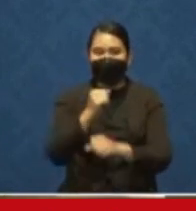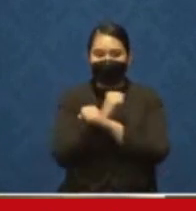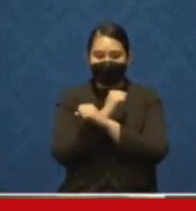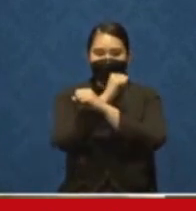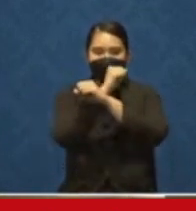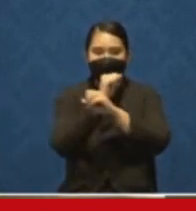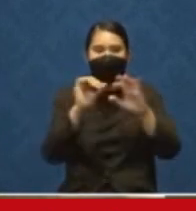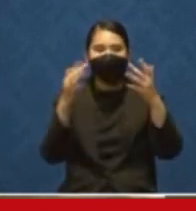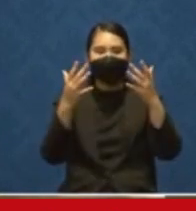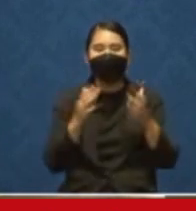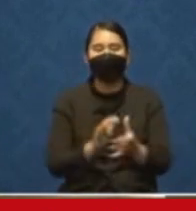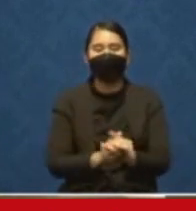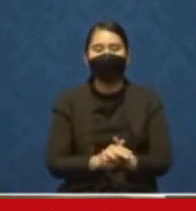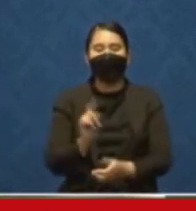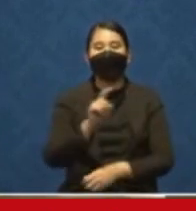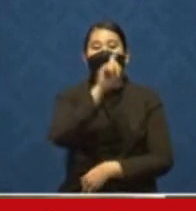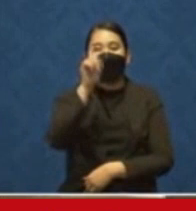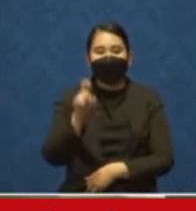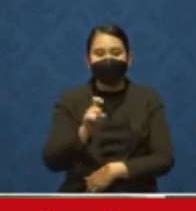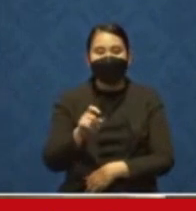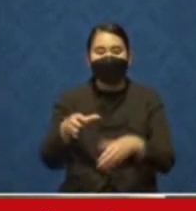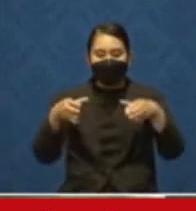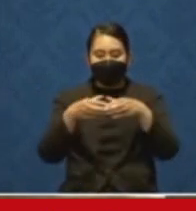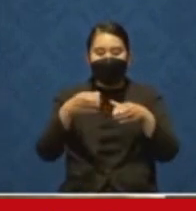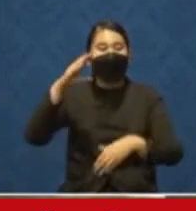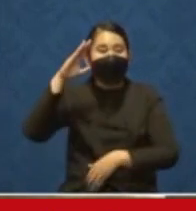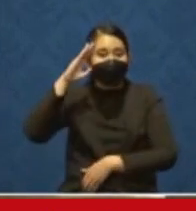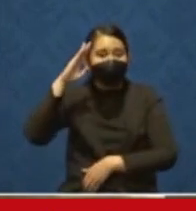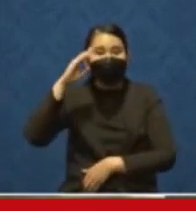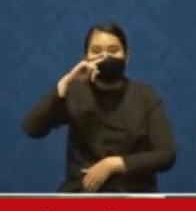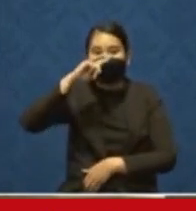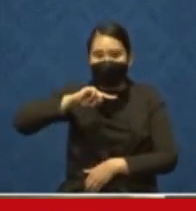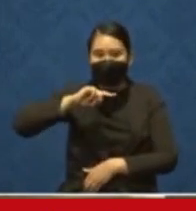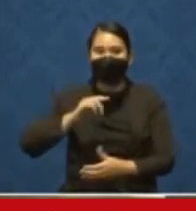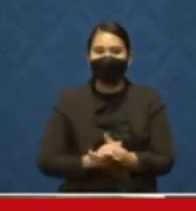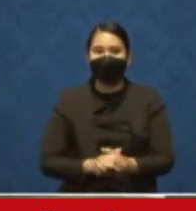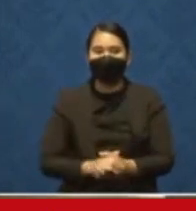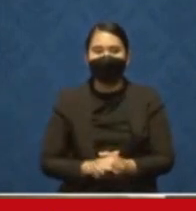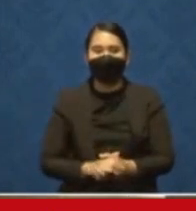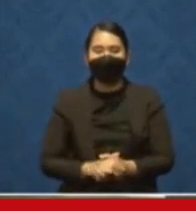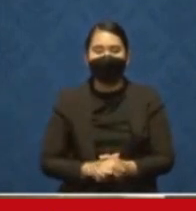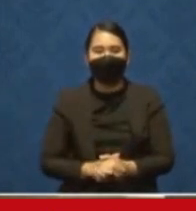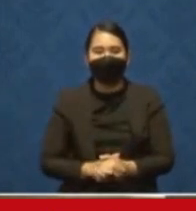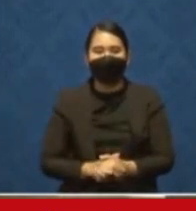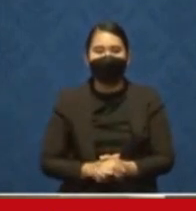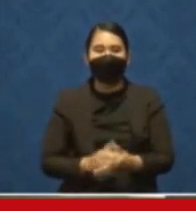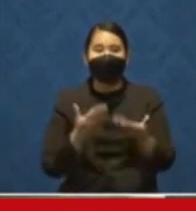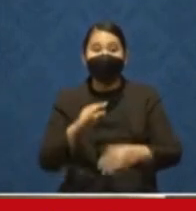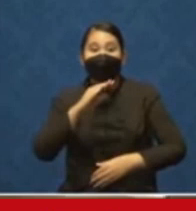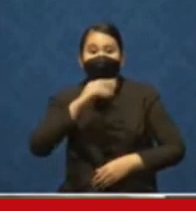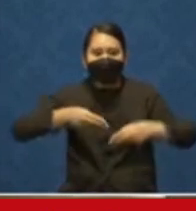ไปนอนหลับอยู่ไหนเครื่องบินขับไล่ที่มาซื้อกันไปเอาวุฒิเยอะๆนี่ไปไหนทำไมไม่ขึ้นสกัดถ้า